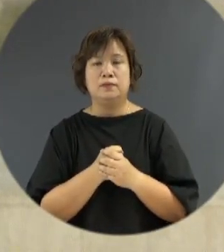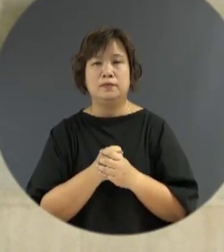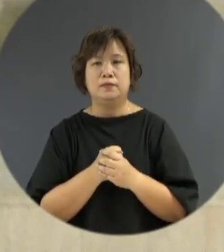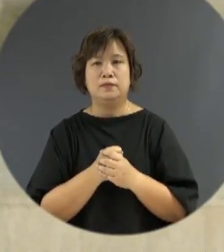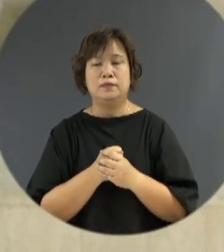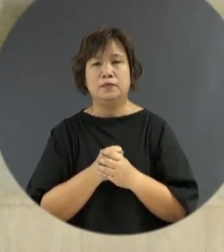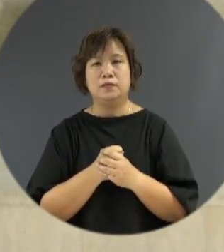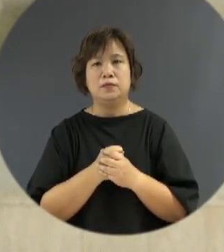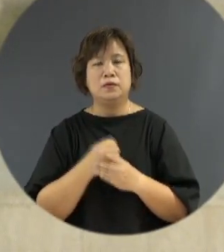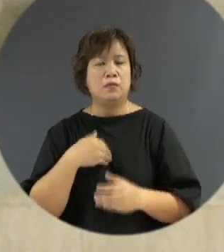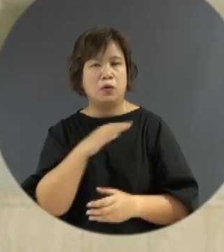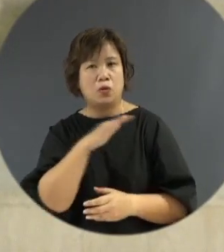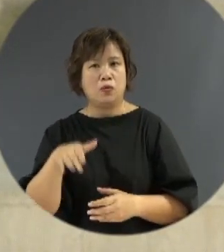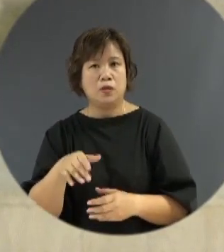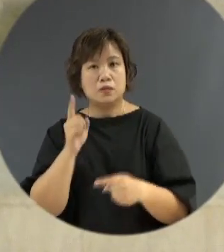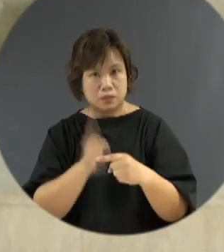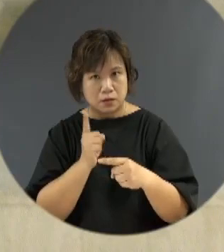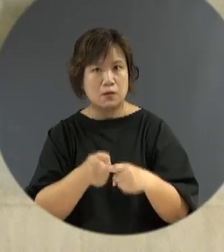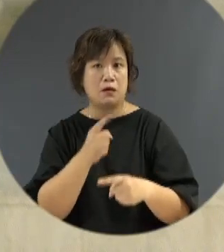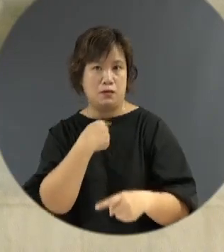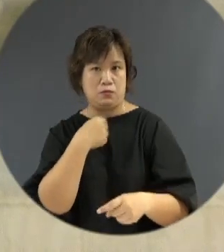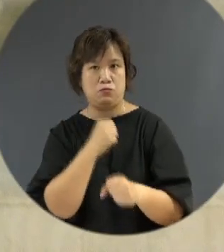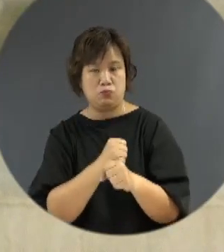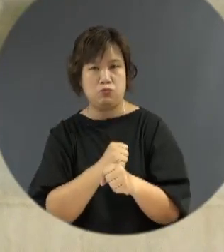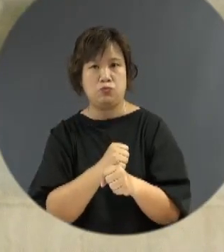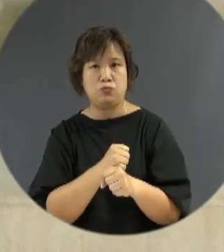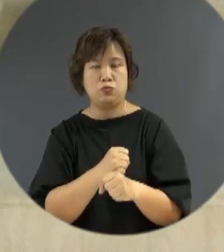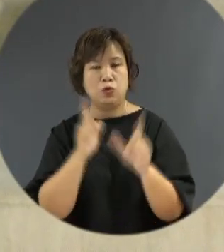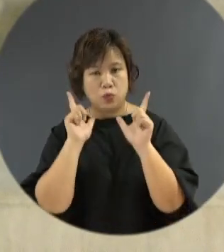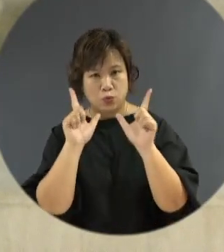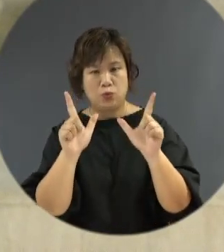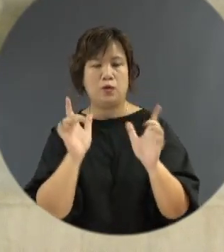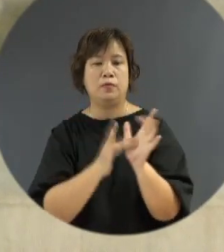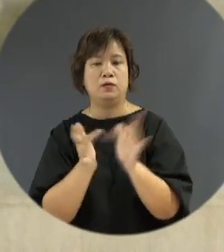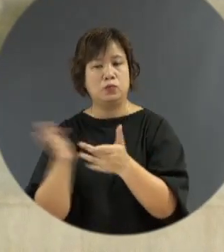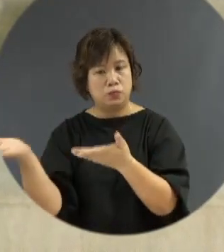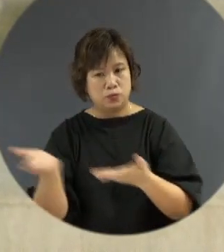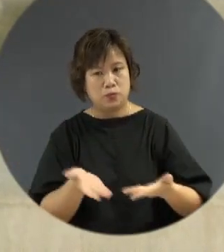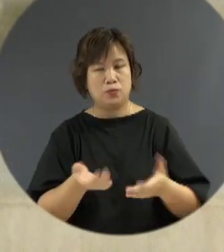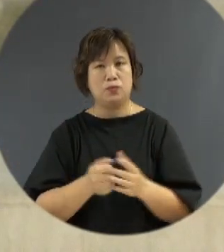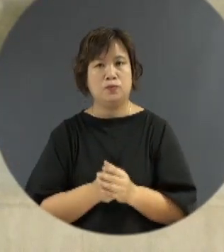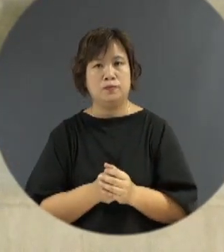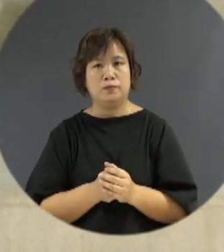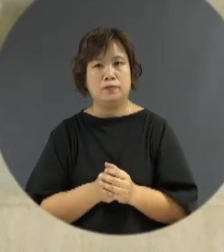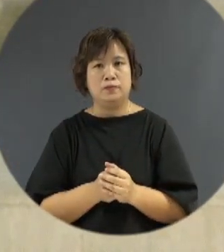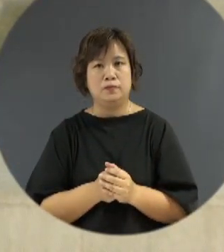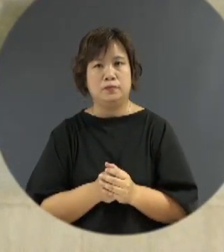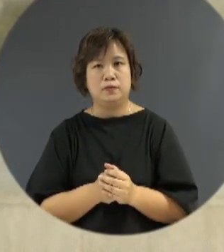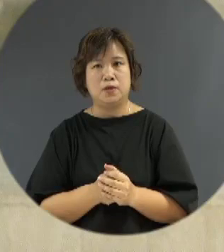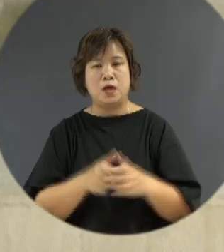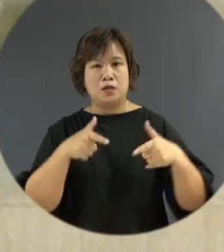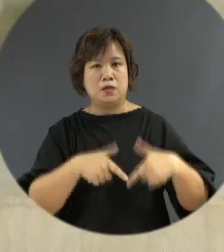我们就要以实际行动回应他的邀请，切勿心